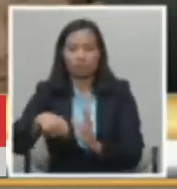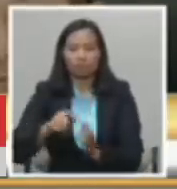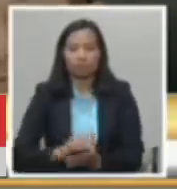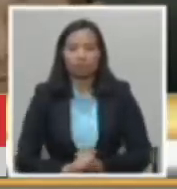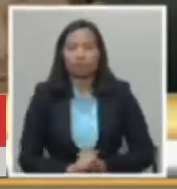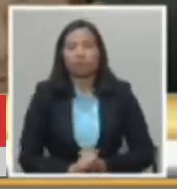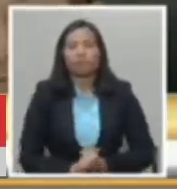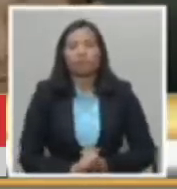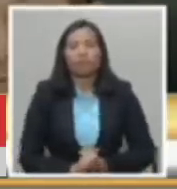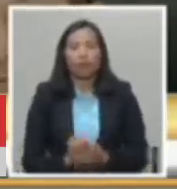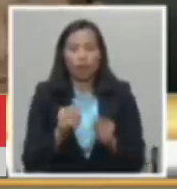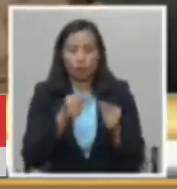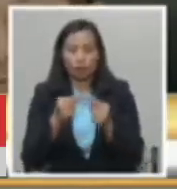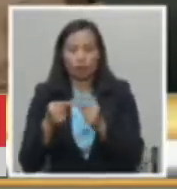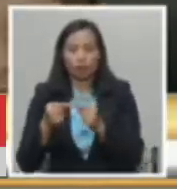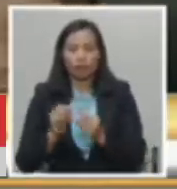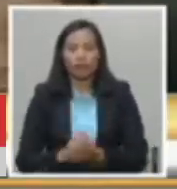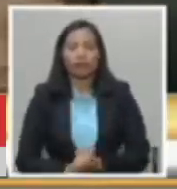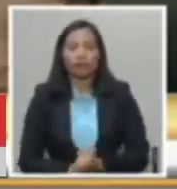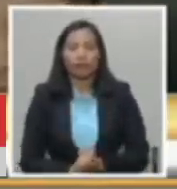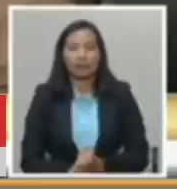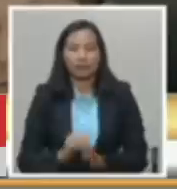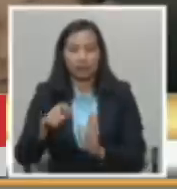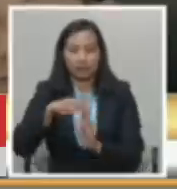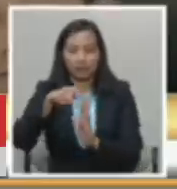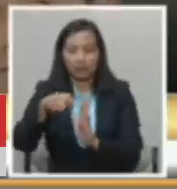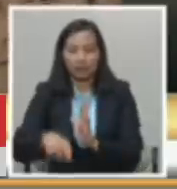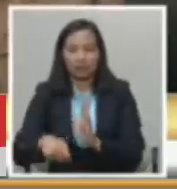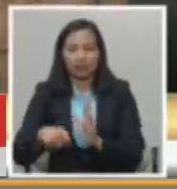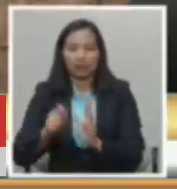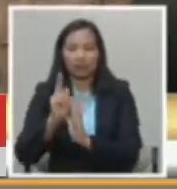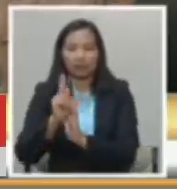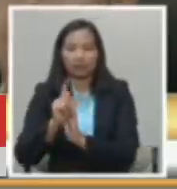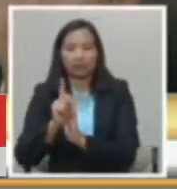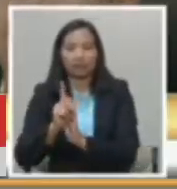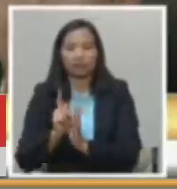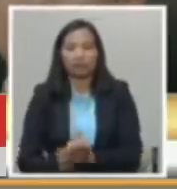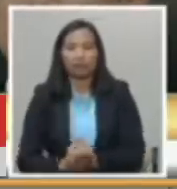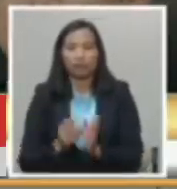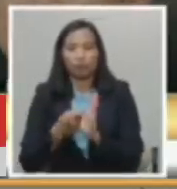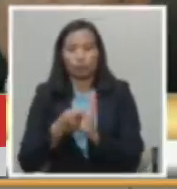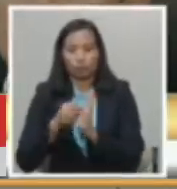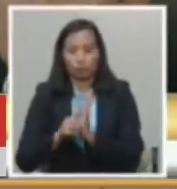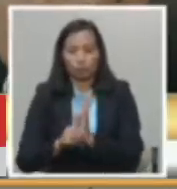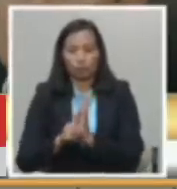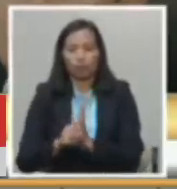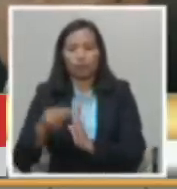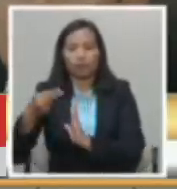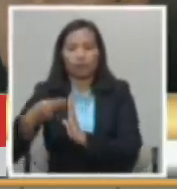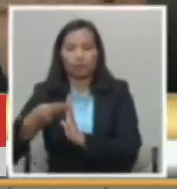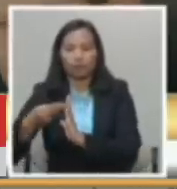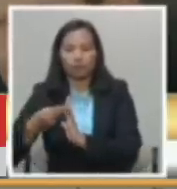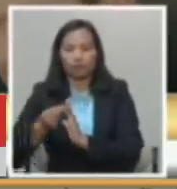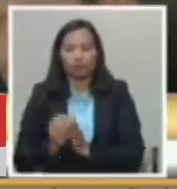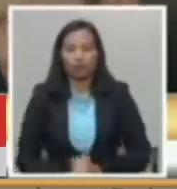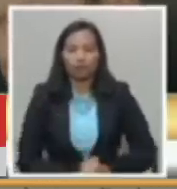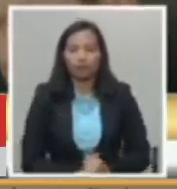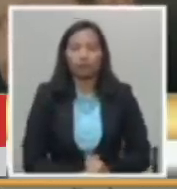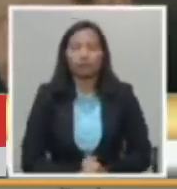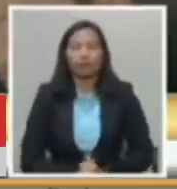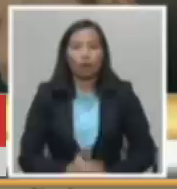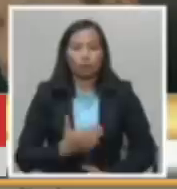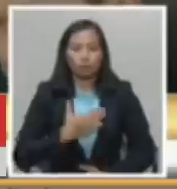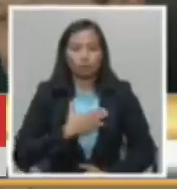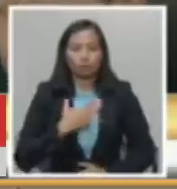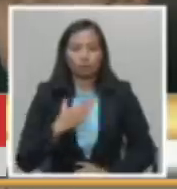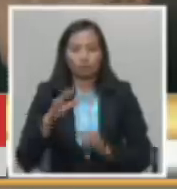และก็ต่อจากนั้นก็จะเป็นนครราชสีมาขอนแก่นอุดรธานีและก็หนองคายท่านประธานครับผมเห็น